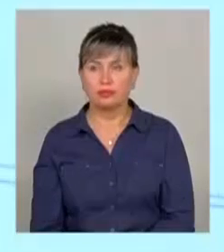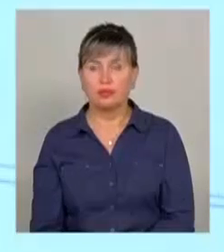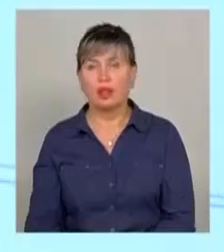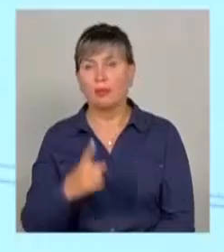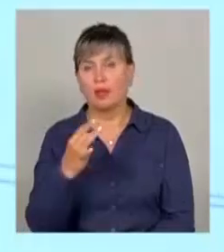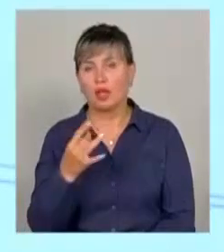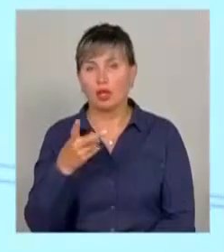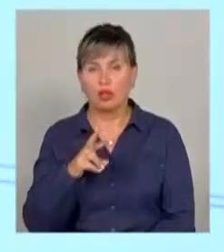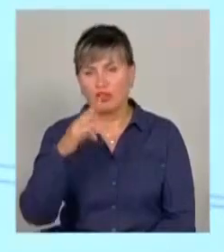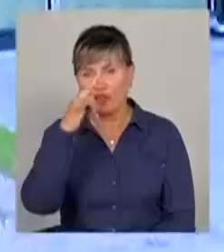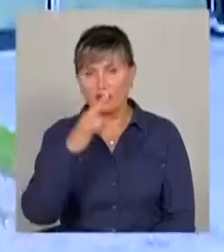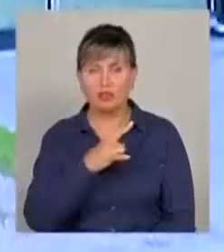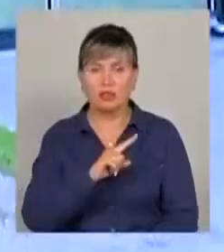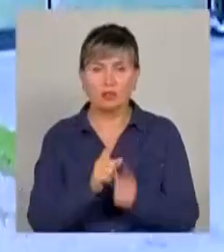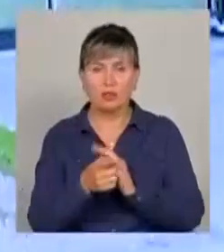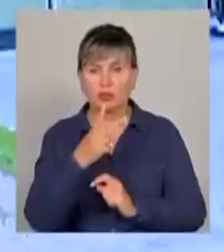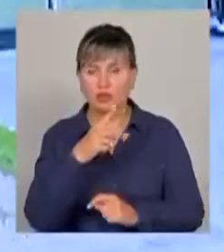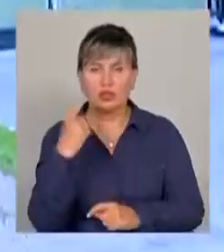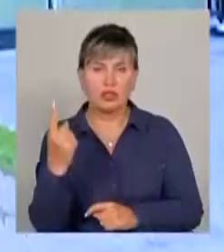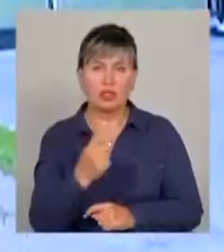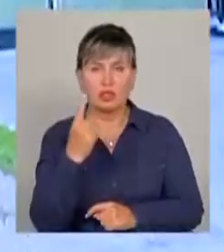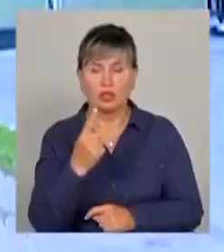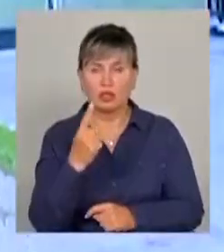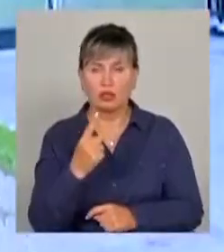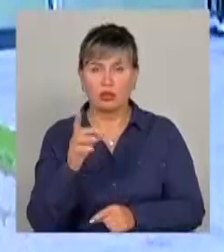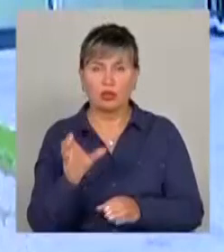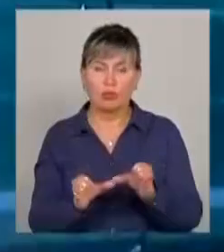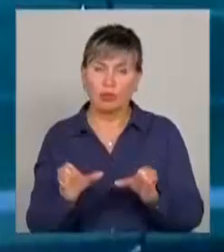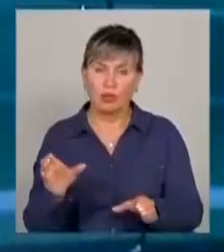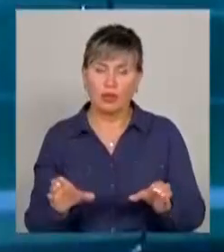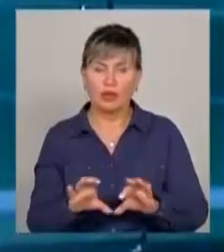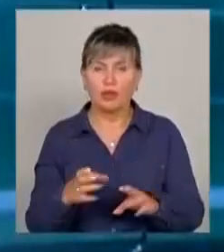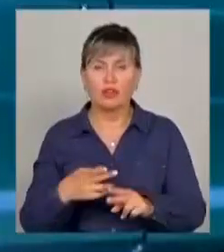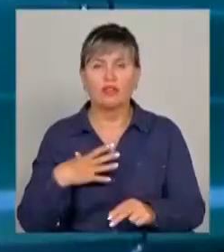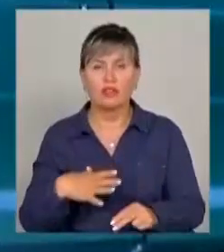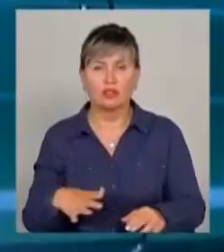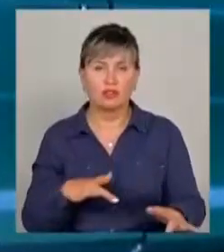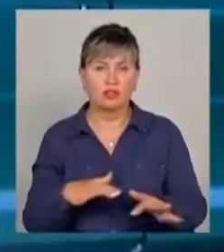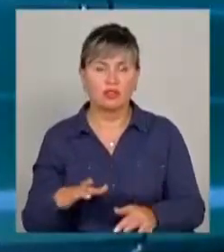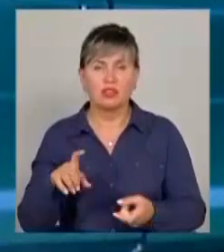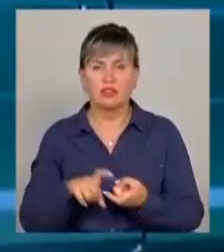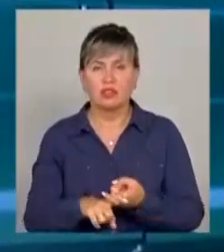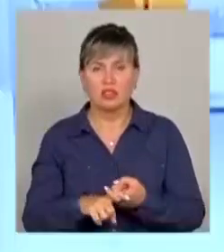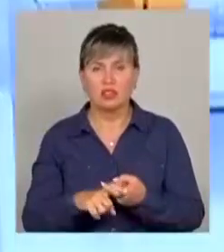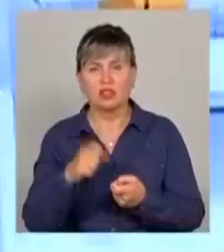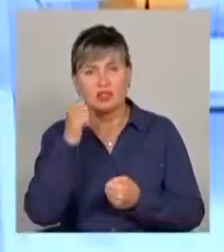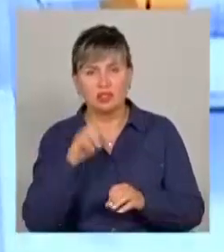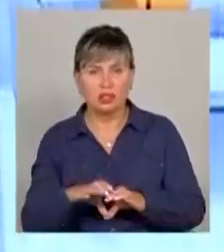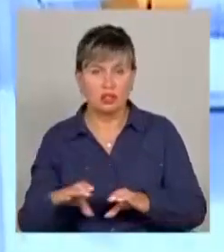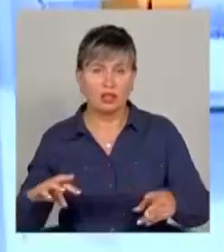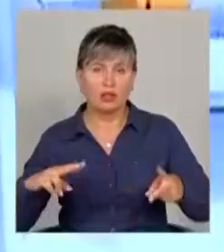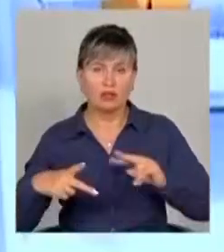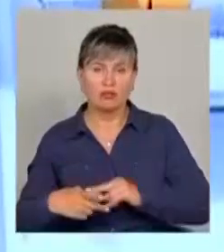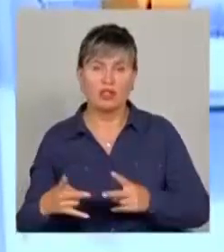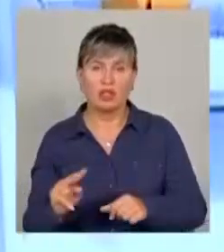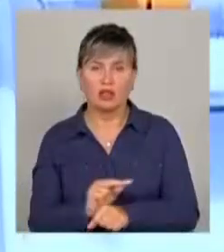С 1 июля в Казахстане пересмотрят тарифы на коммунальные услуги. Это вынужденная мера, связанная с износом инженерных сетей и необходимостью